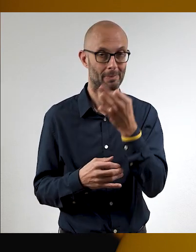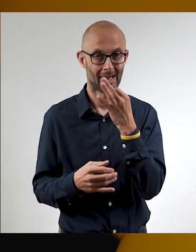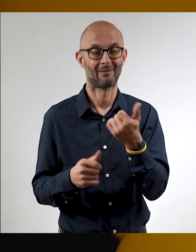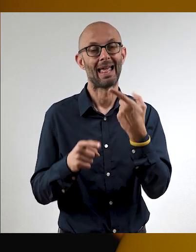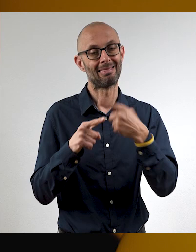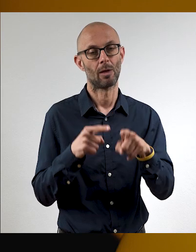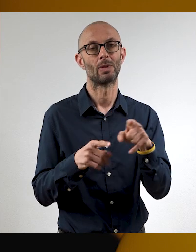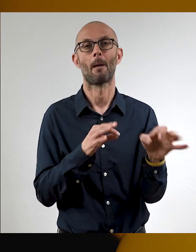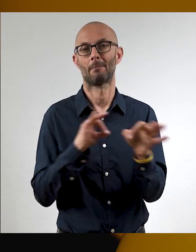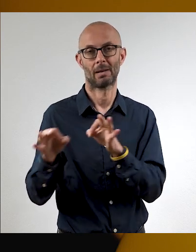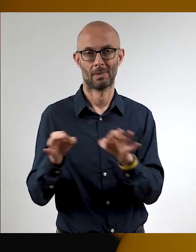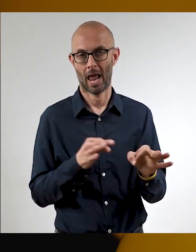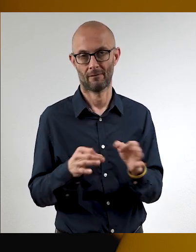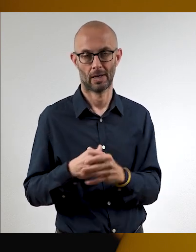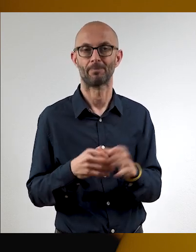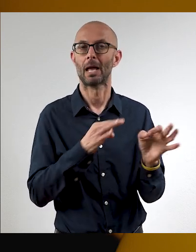del te priprave.